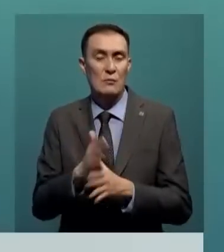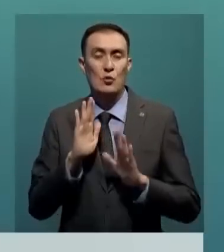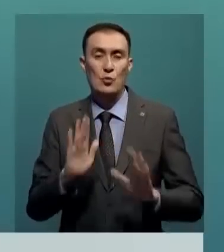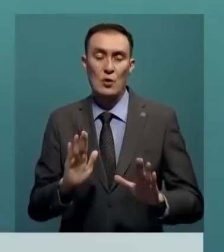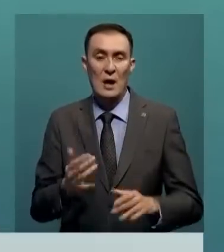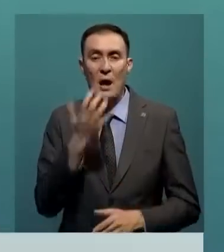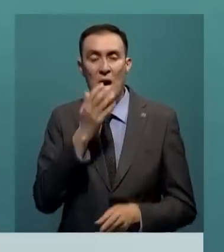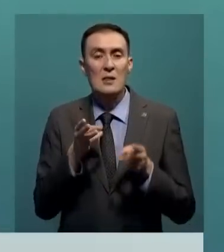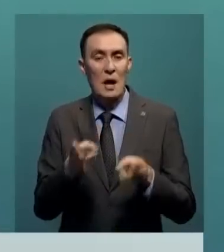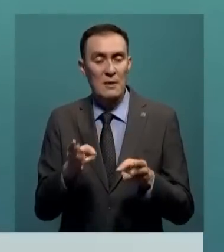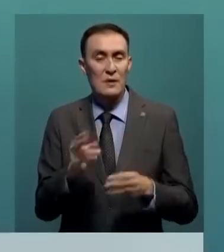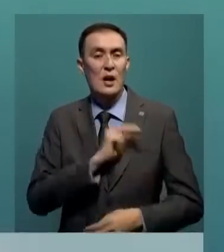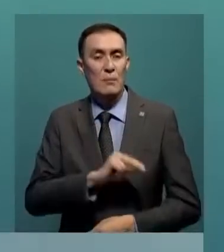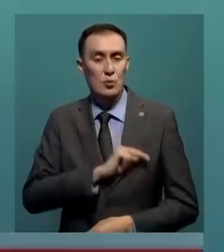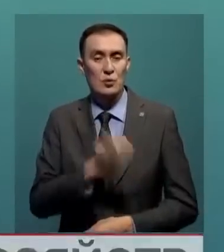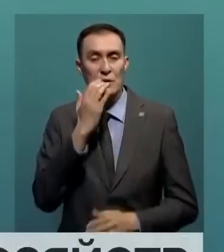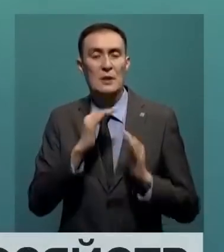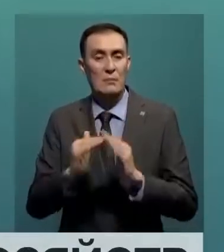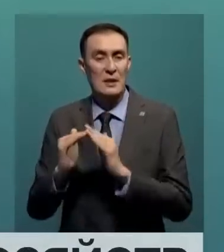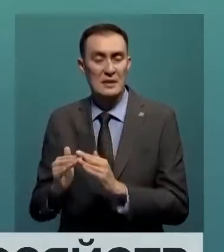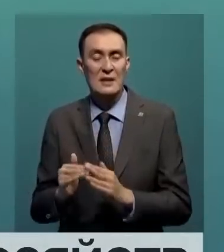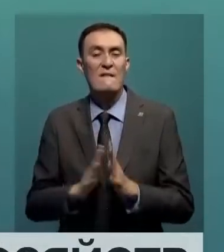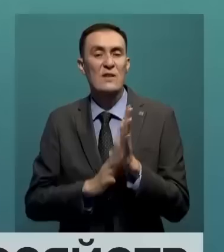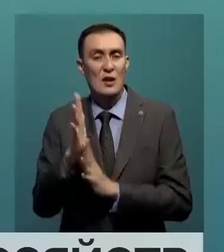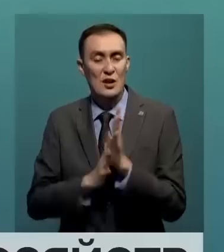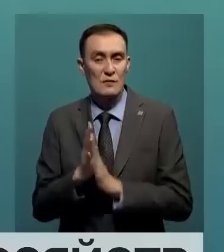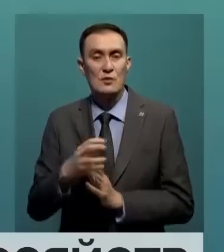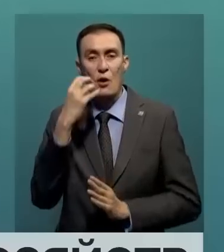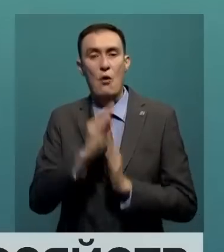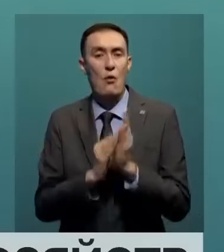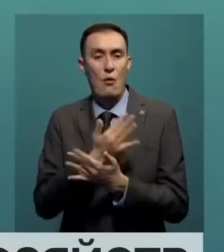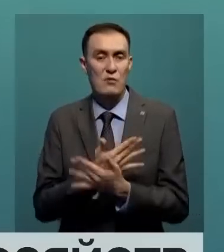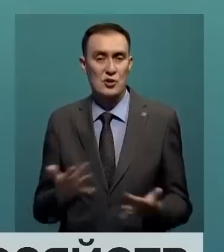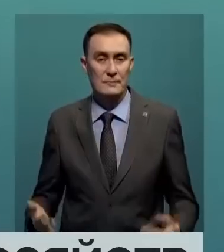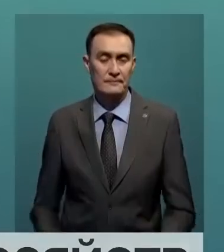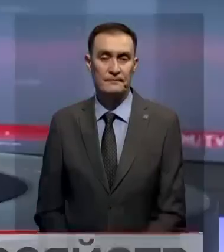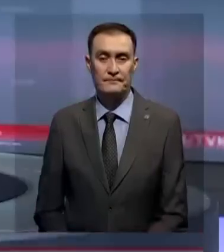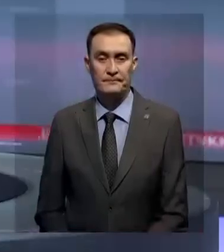только отапливаемые и функционирующие теплицы, где выращиваются овощи.